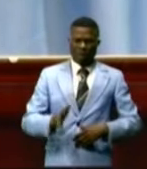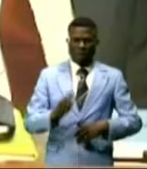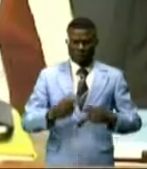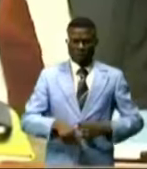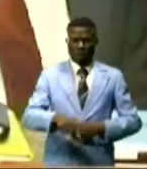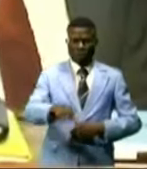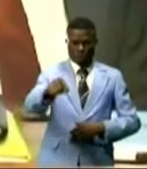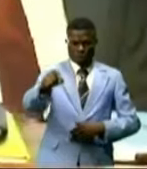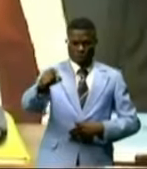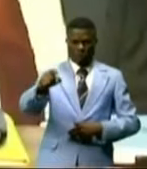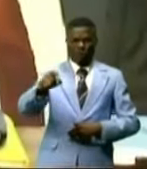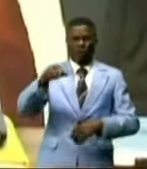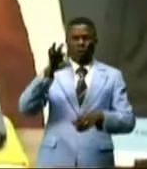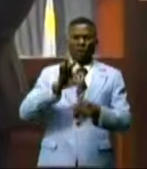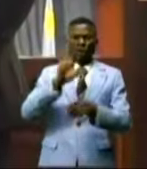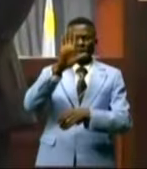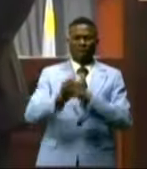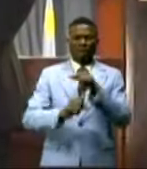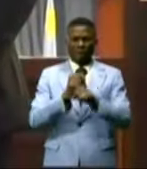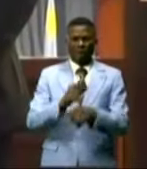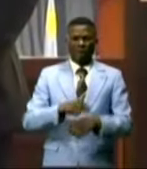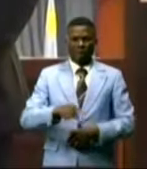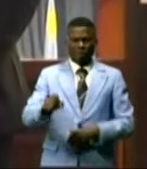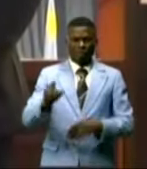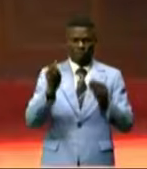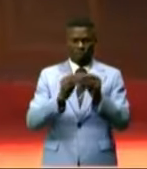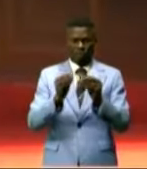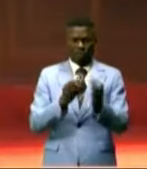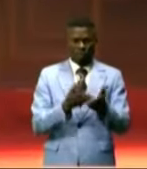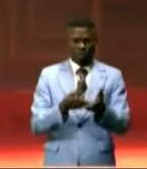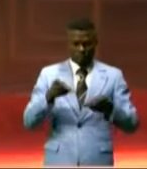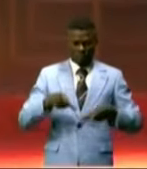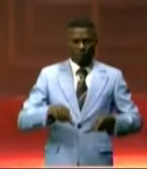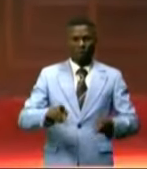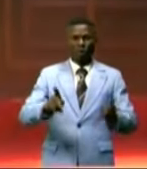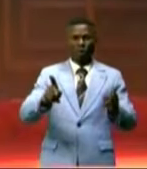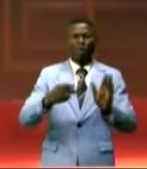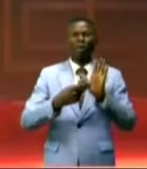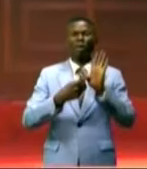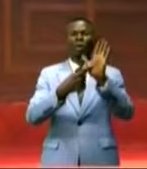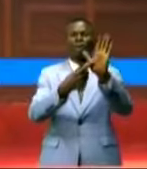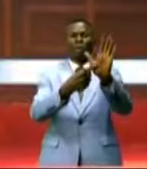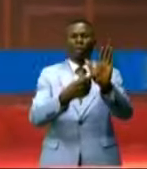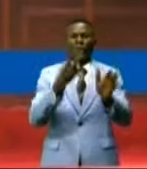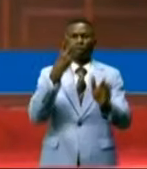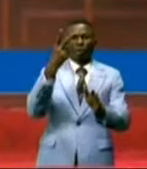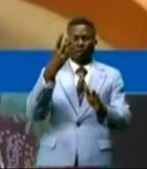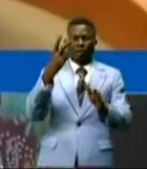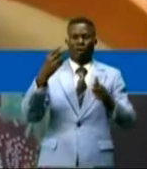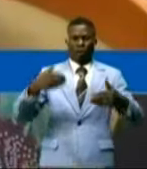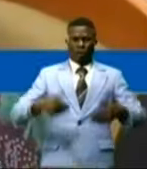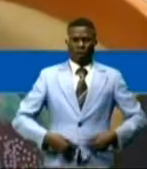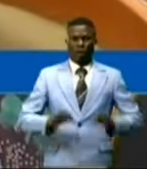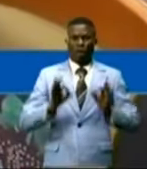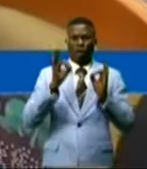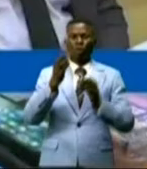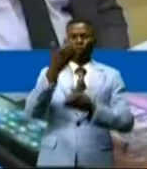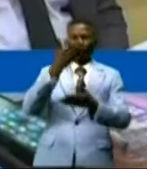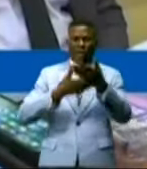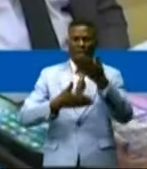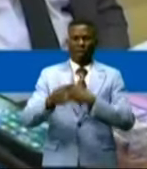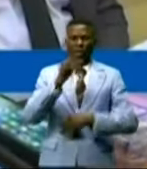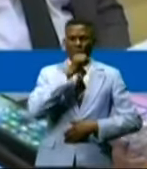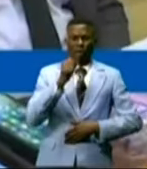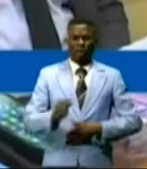de législature. Cette plénière a également permis de présenter les deux nouveaux Benjamins qui ont pris place au